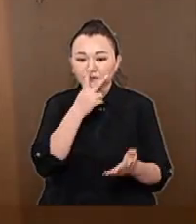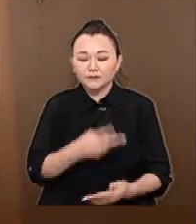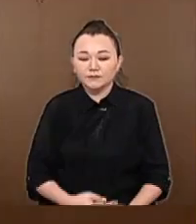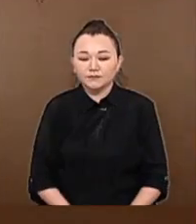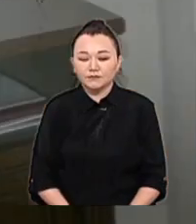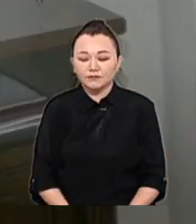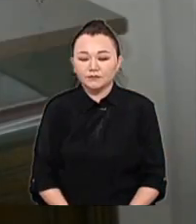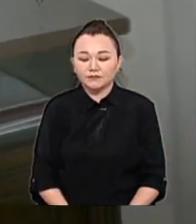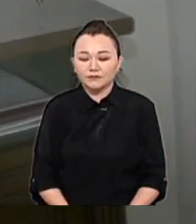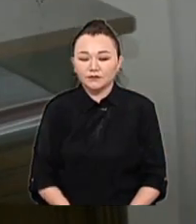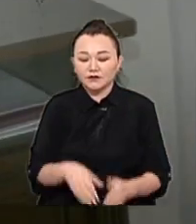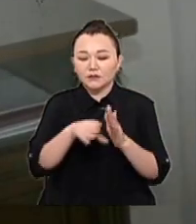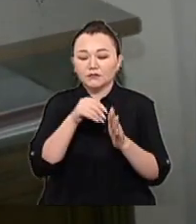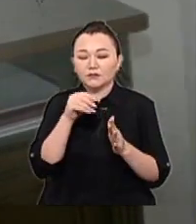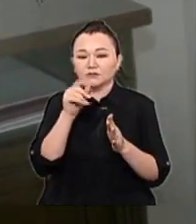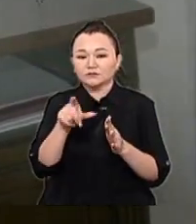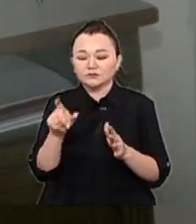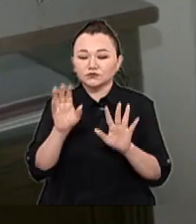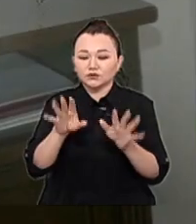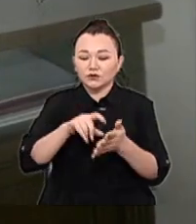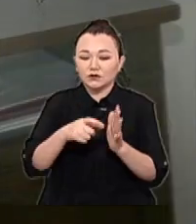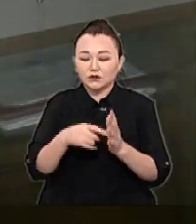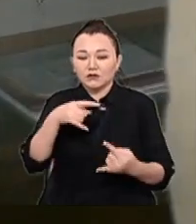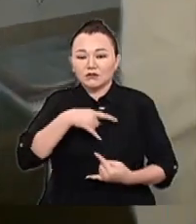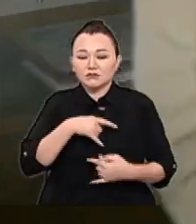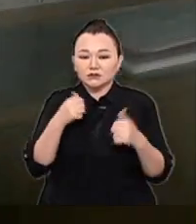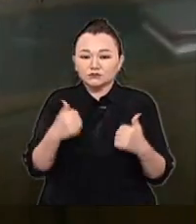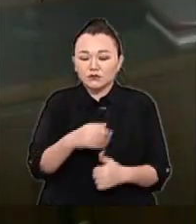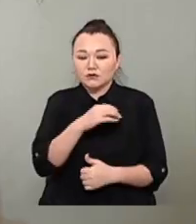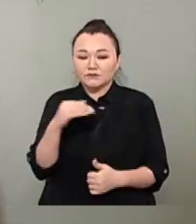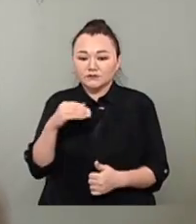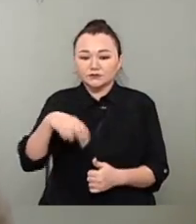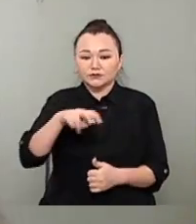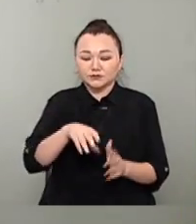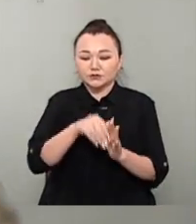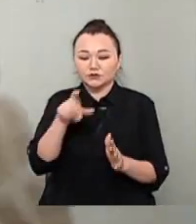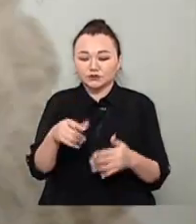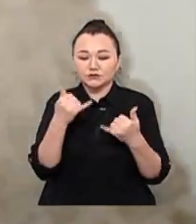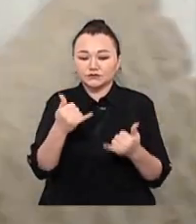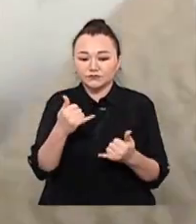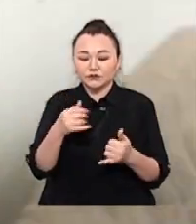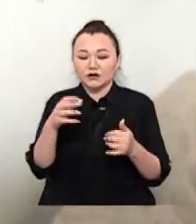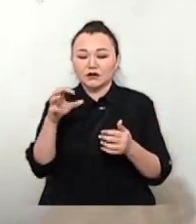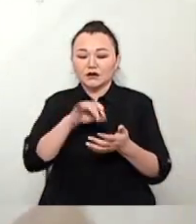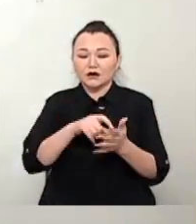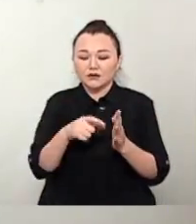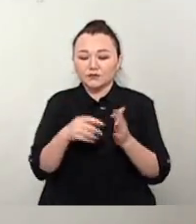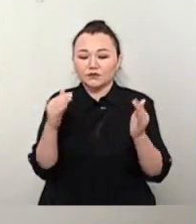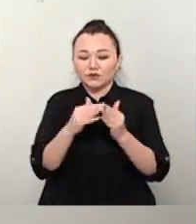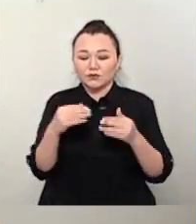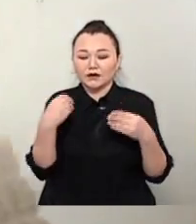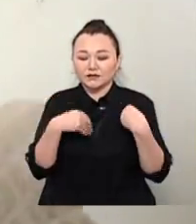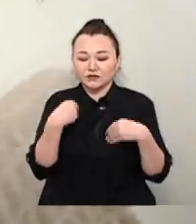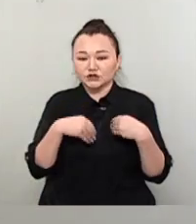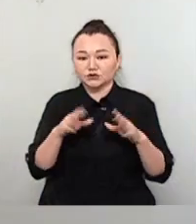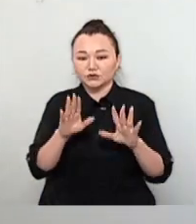рахмет. Мәжіліс қабырғасында тек костюм шалбар мен ресми жүретін депутат бүгін түсірілім тобының алдына үй киімімен